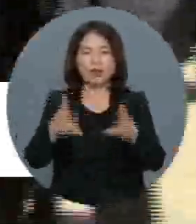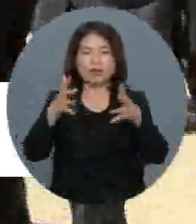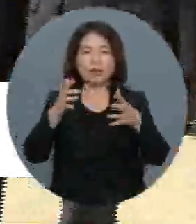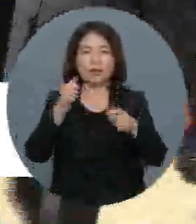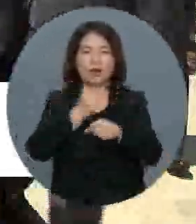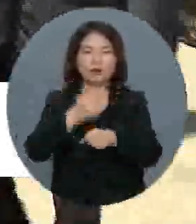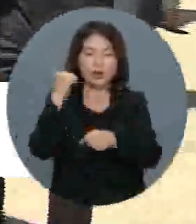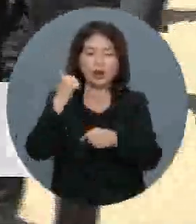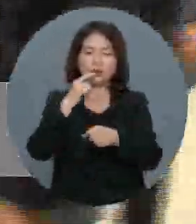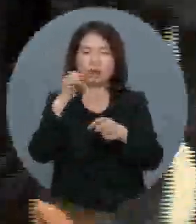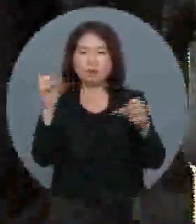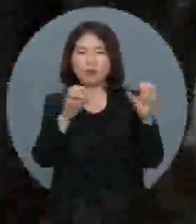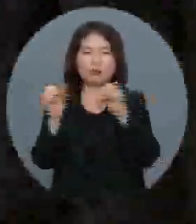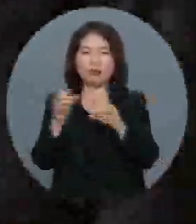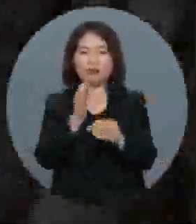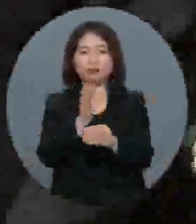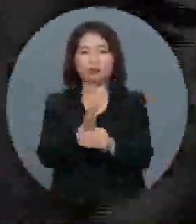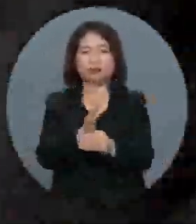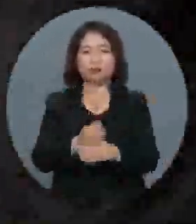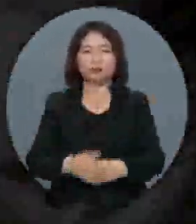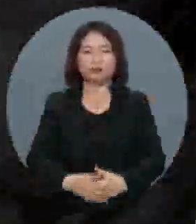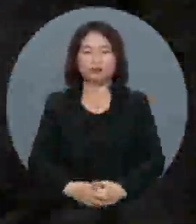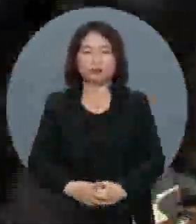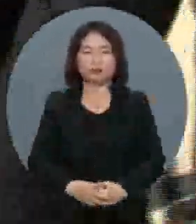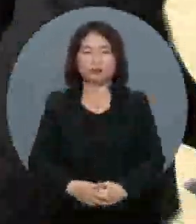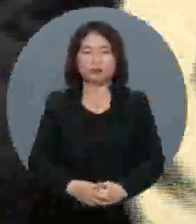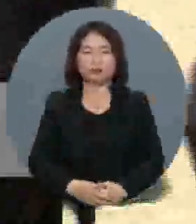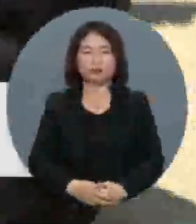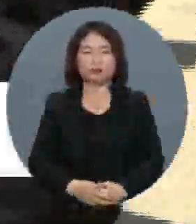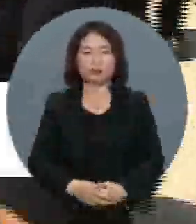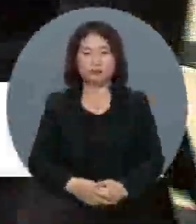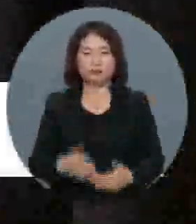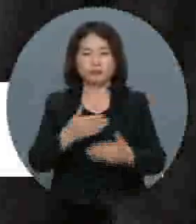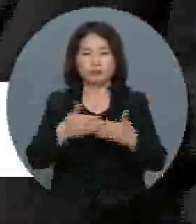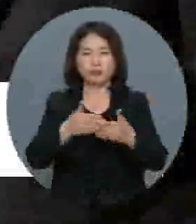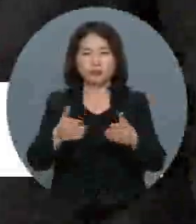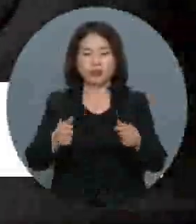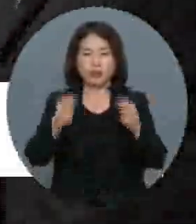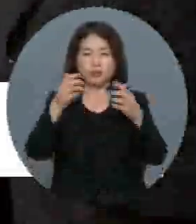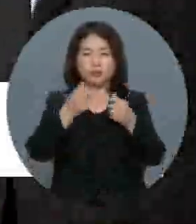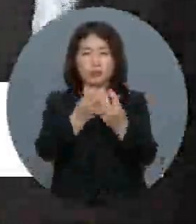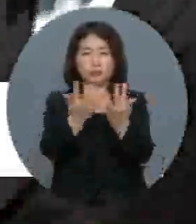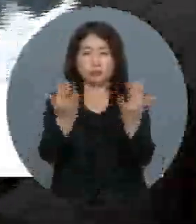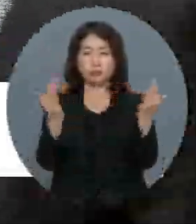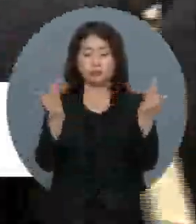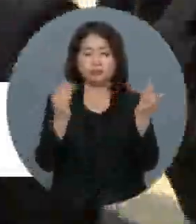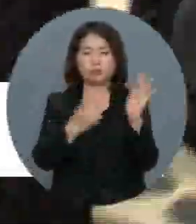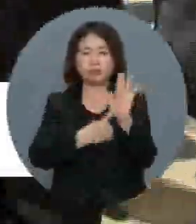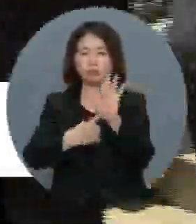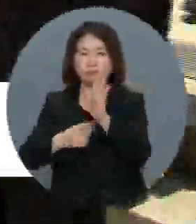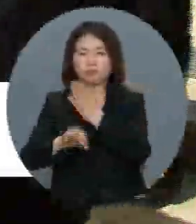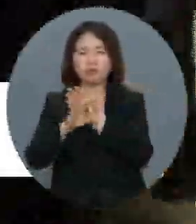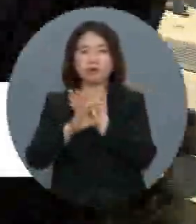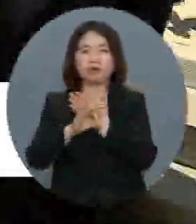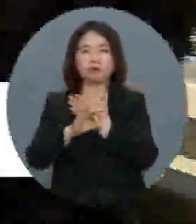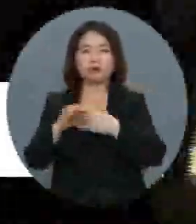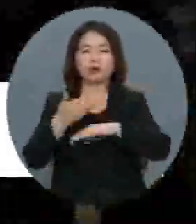뱃지 이빨 찍어 있습니다 그 그치만 작품과 니가 따르면